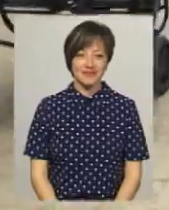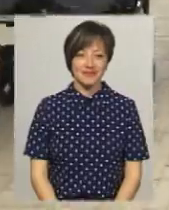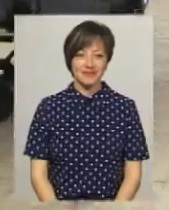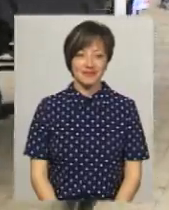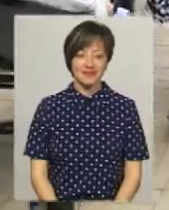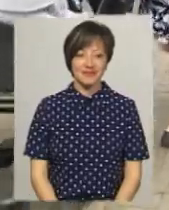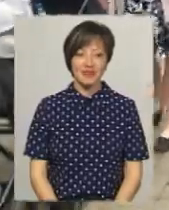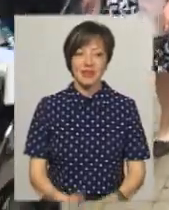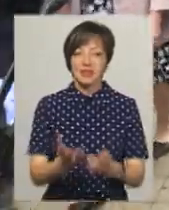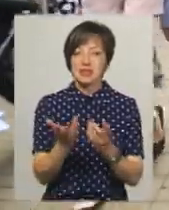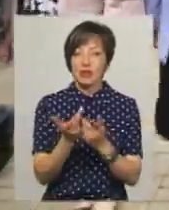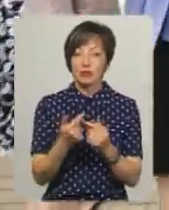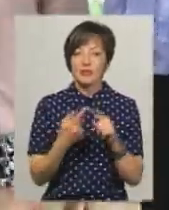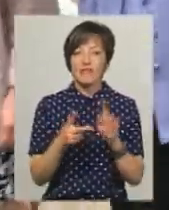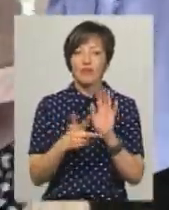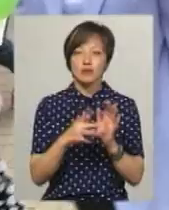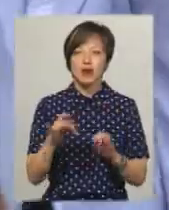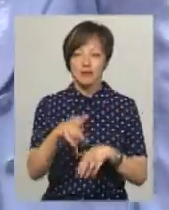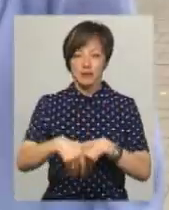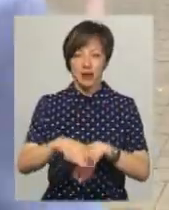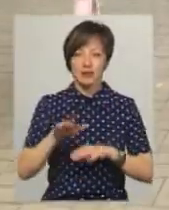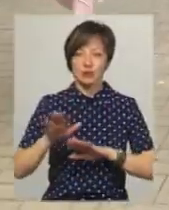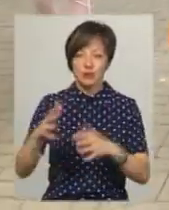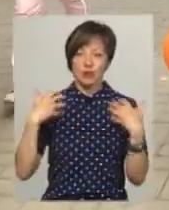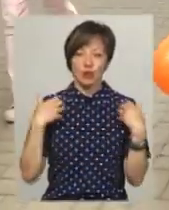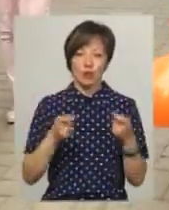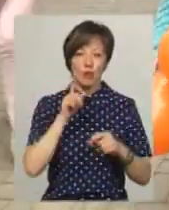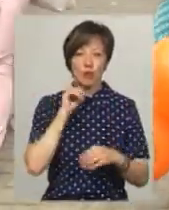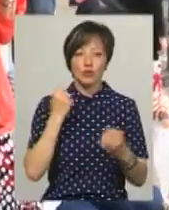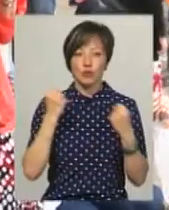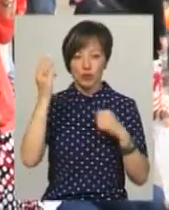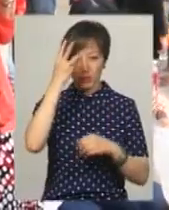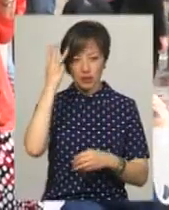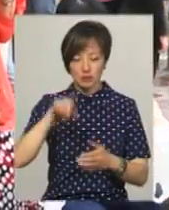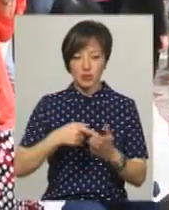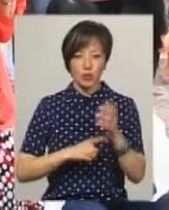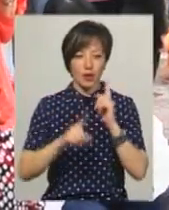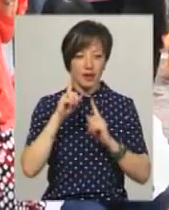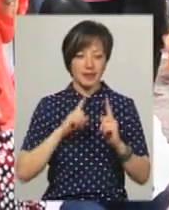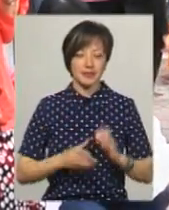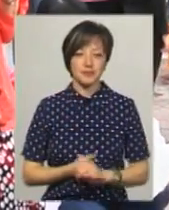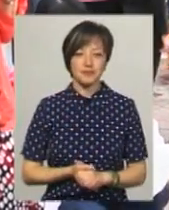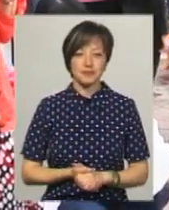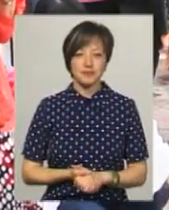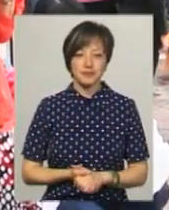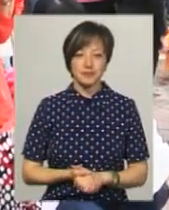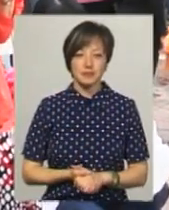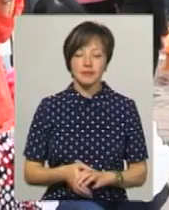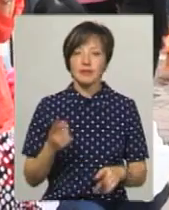За рахунком, це 8-й парад близнят, каже заступник начальника управління молоді і спорту Хмельницької міської ради Олена Мандзій.